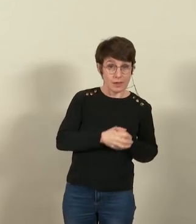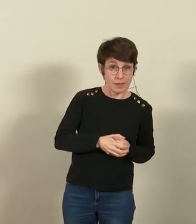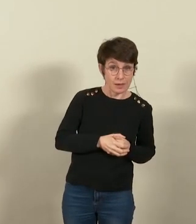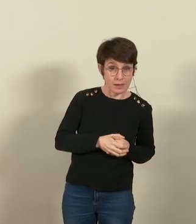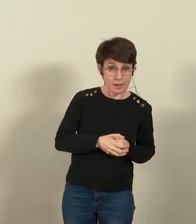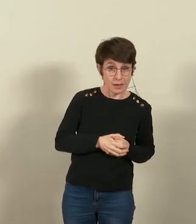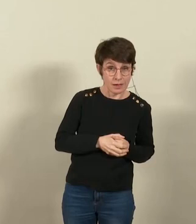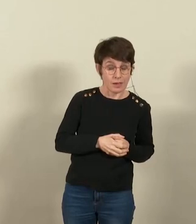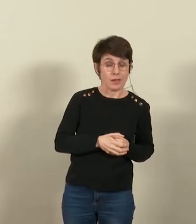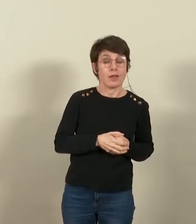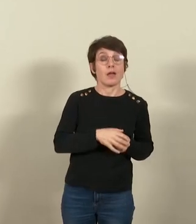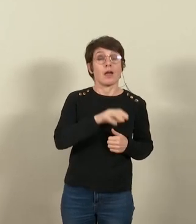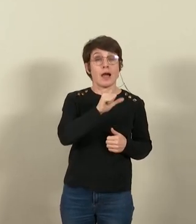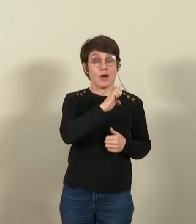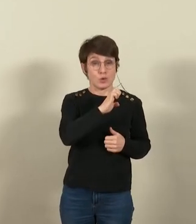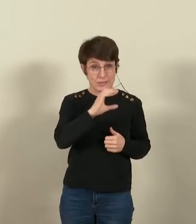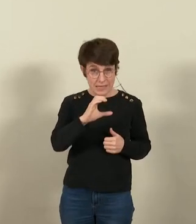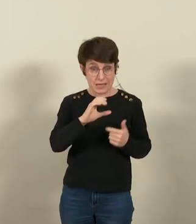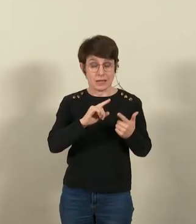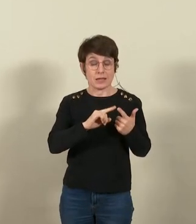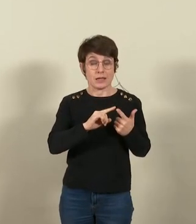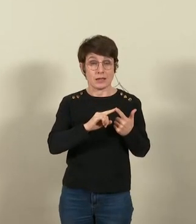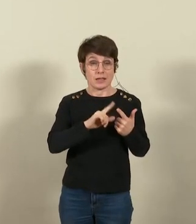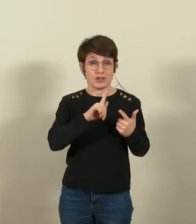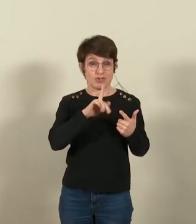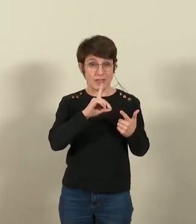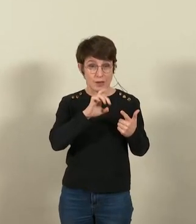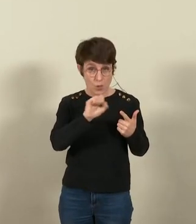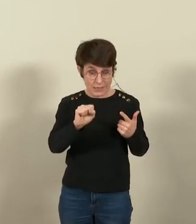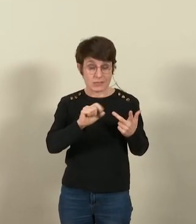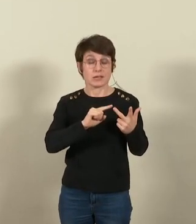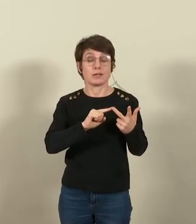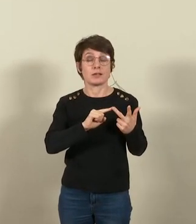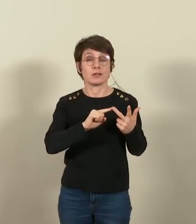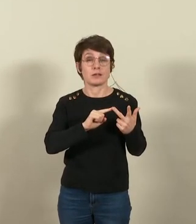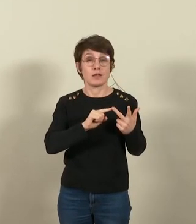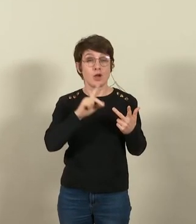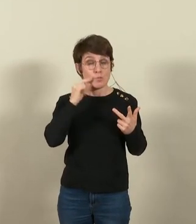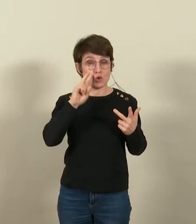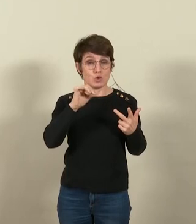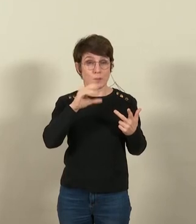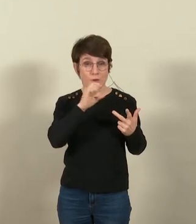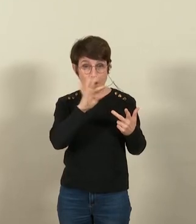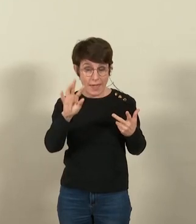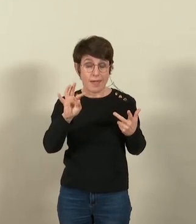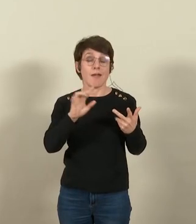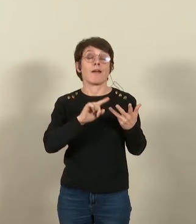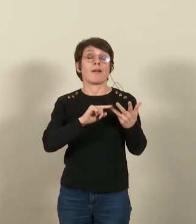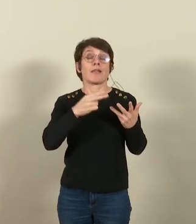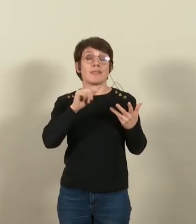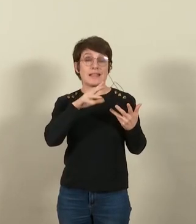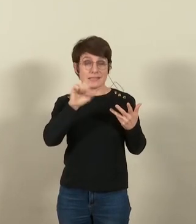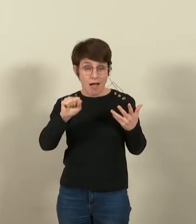pour AEC gdes monsieur pic les NASA je ce vœ est